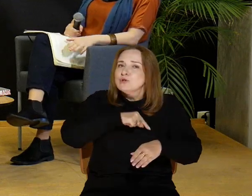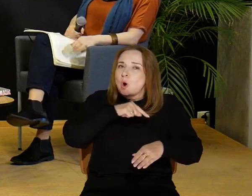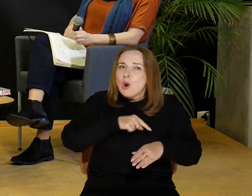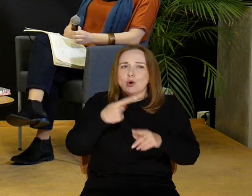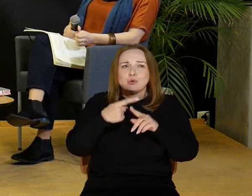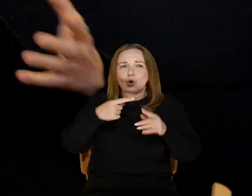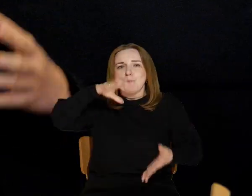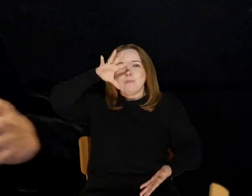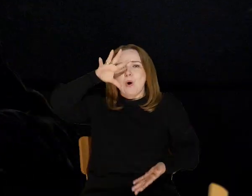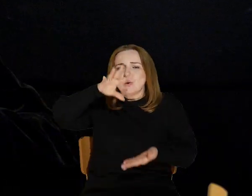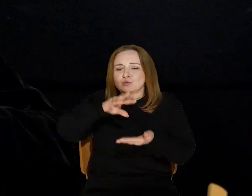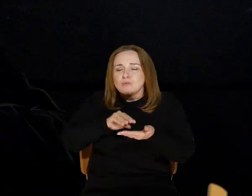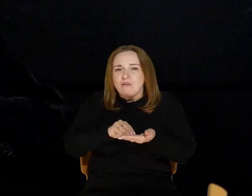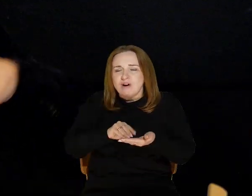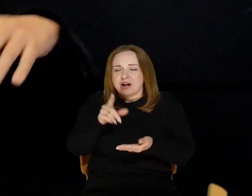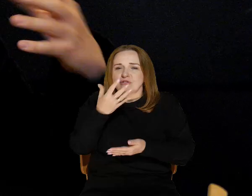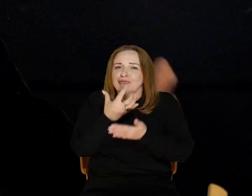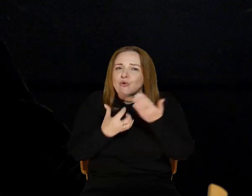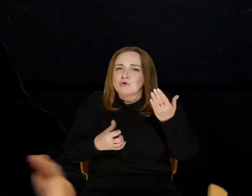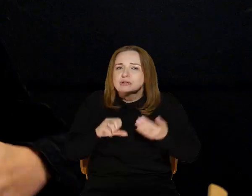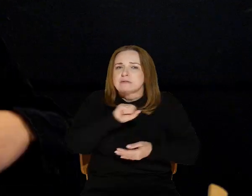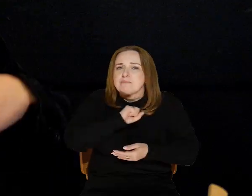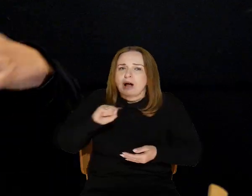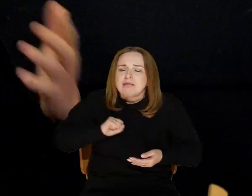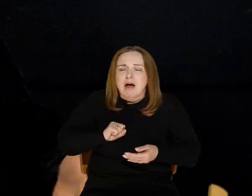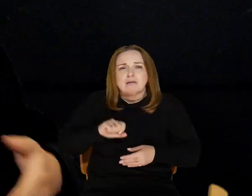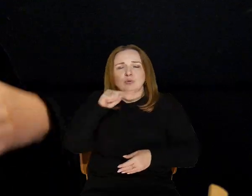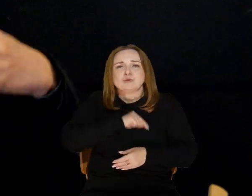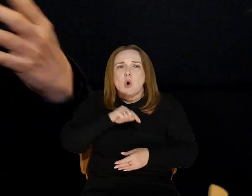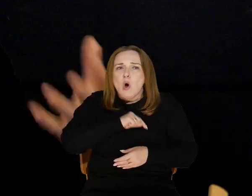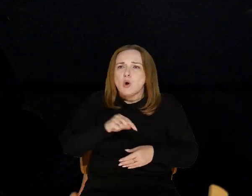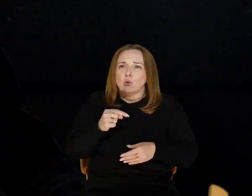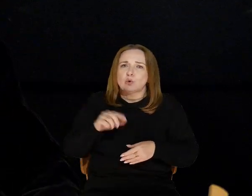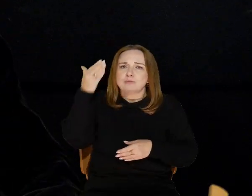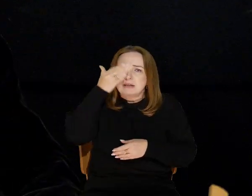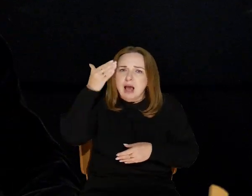czy wykorzystujące badania psychologów klinicznych, psychiatrów